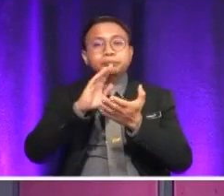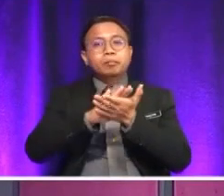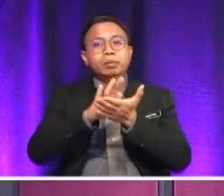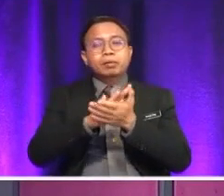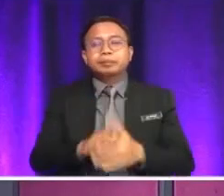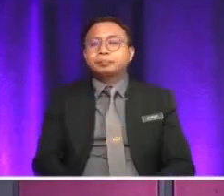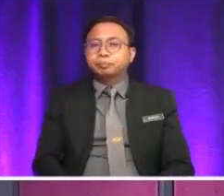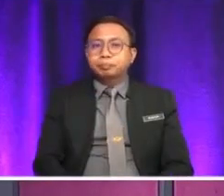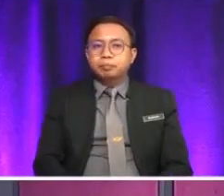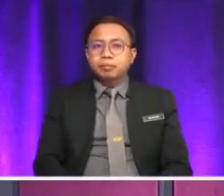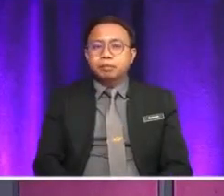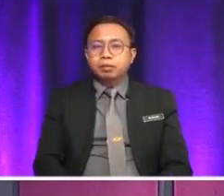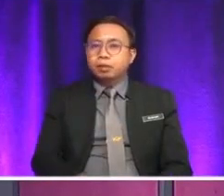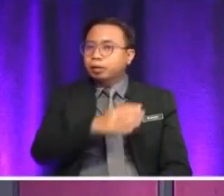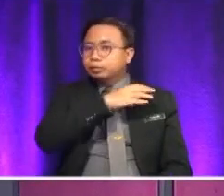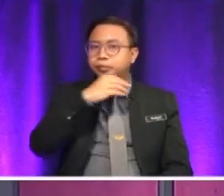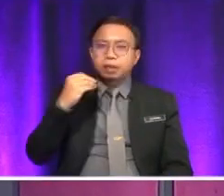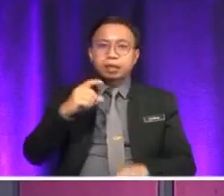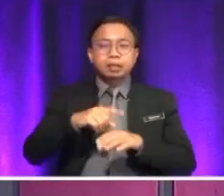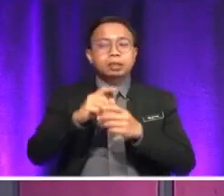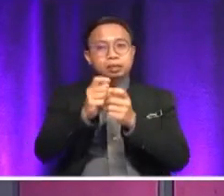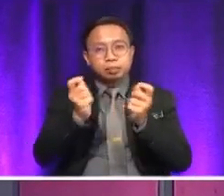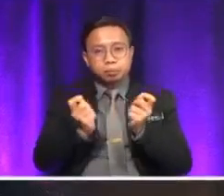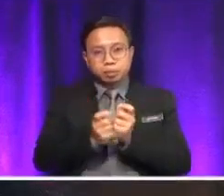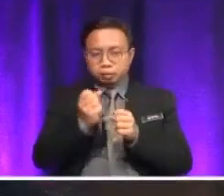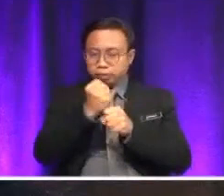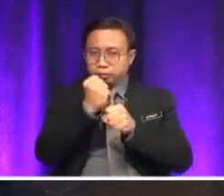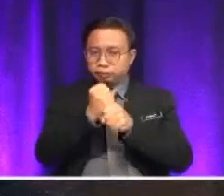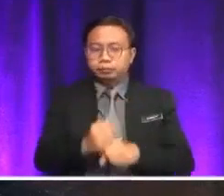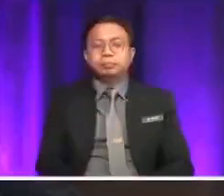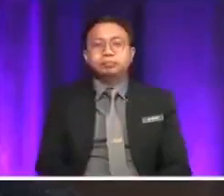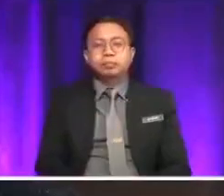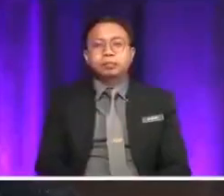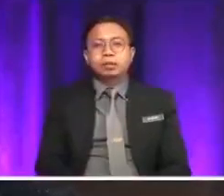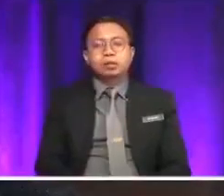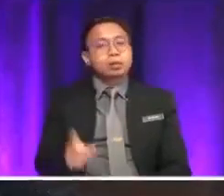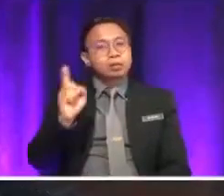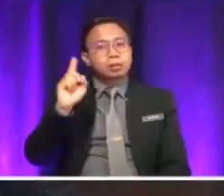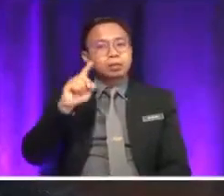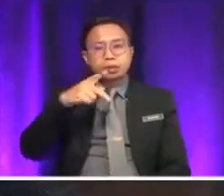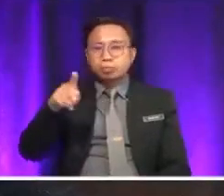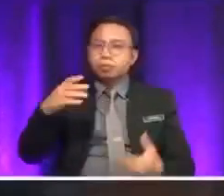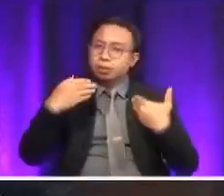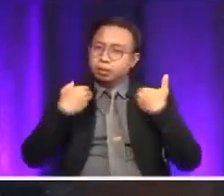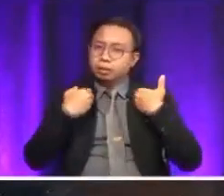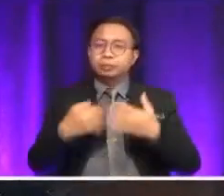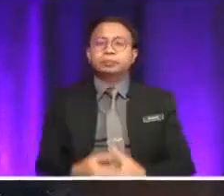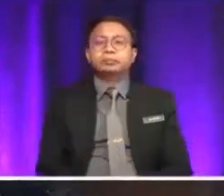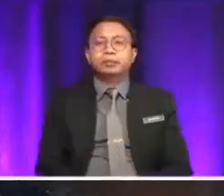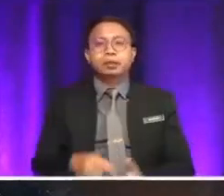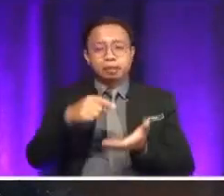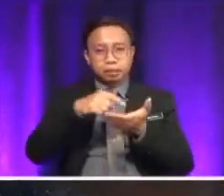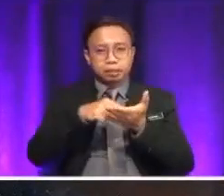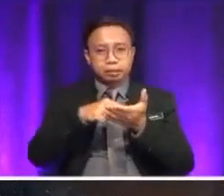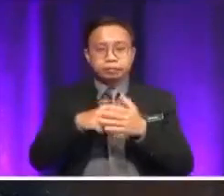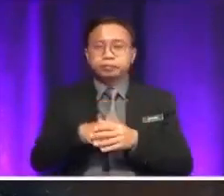okey, dan juga dekat tempat kerja dia tak bully. Ada juga cikgu. Ada? Saya rasa mana-mana ada. Okey, ini adalah